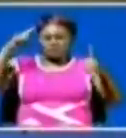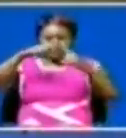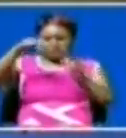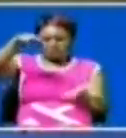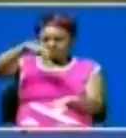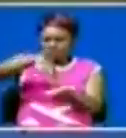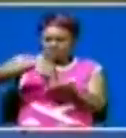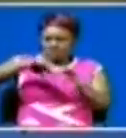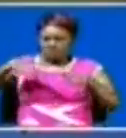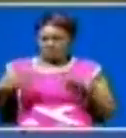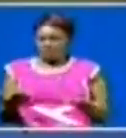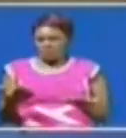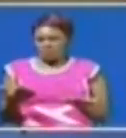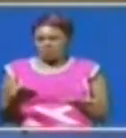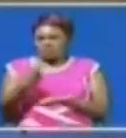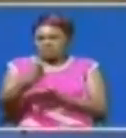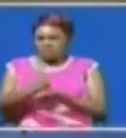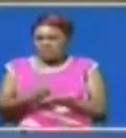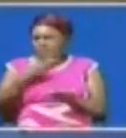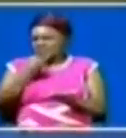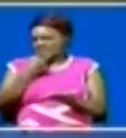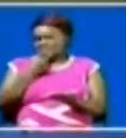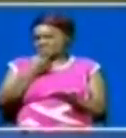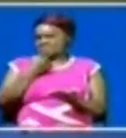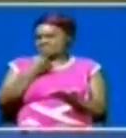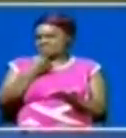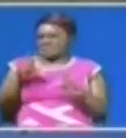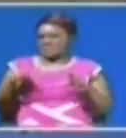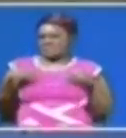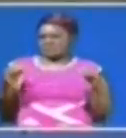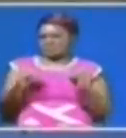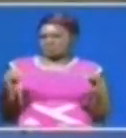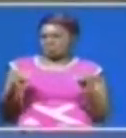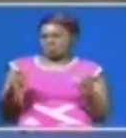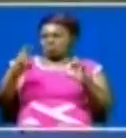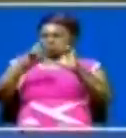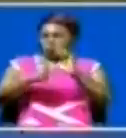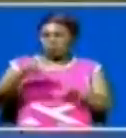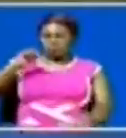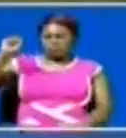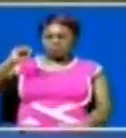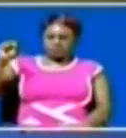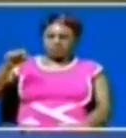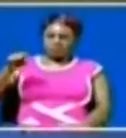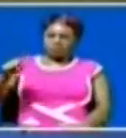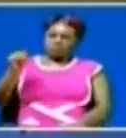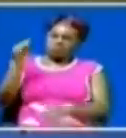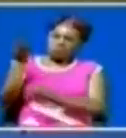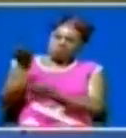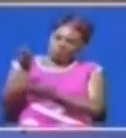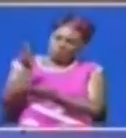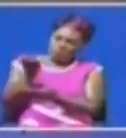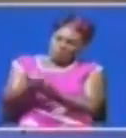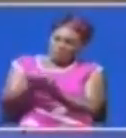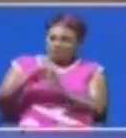je, ilikuwa vipi? Kwa sababu kuna baadhi ya wanaume ambao pengine hawangependa wake zao wajiunge na siasa. Je, ulimuomba ama